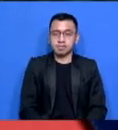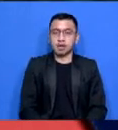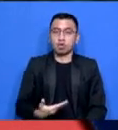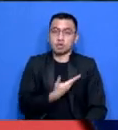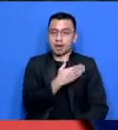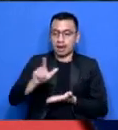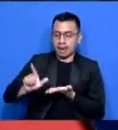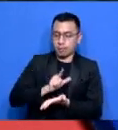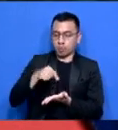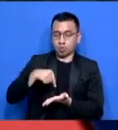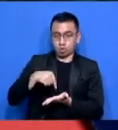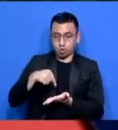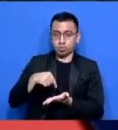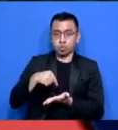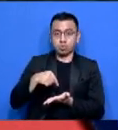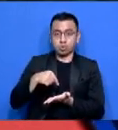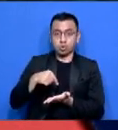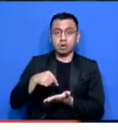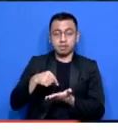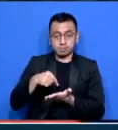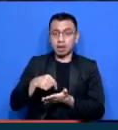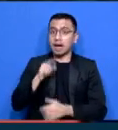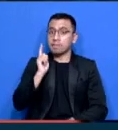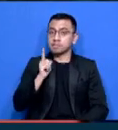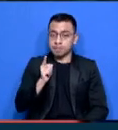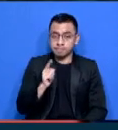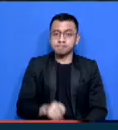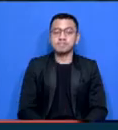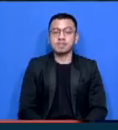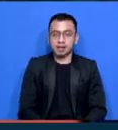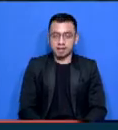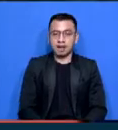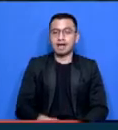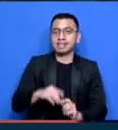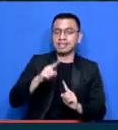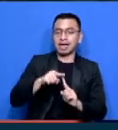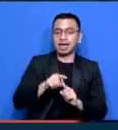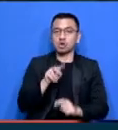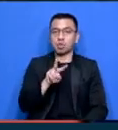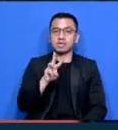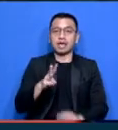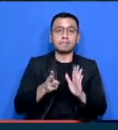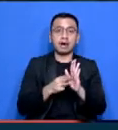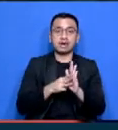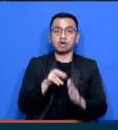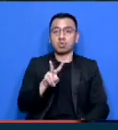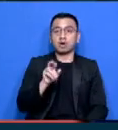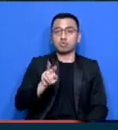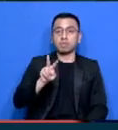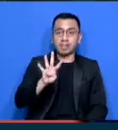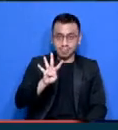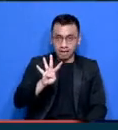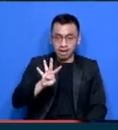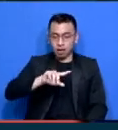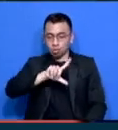ini karena ee pelapor ini melaporkannya tanggal 23 Maret 2024 Heeh dari bulan